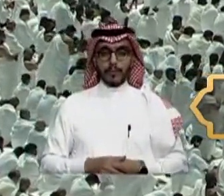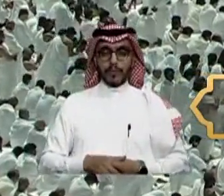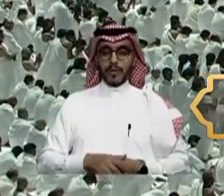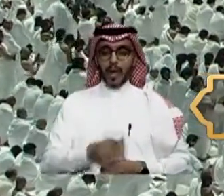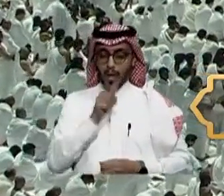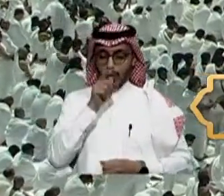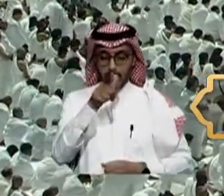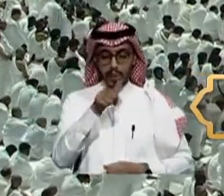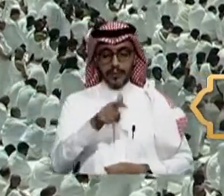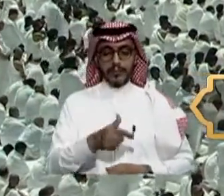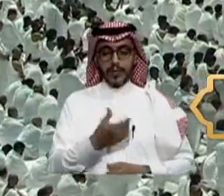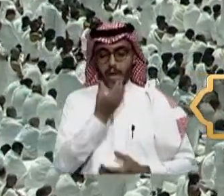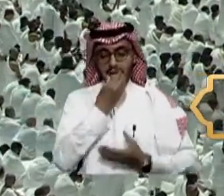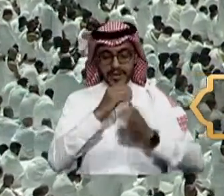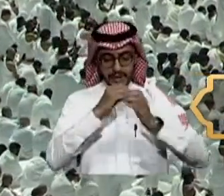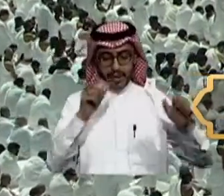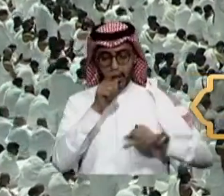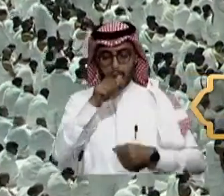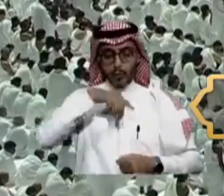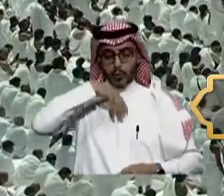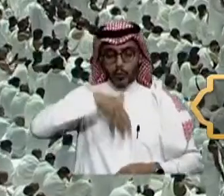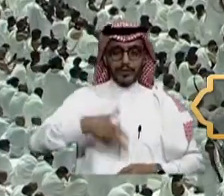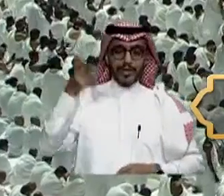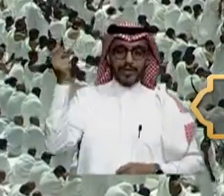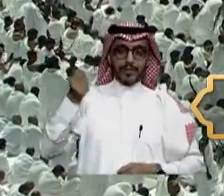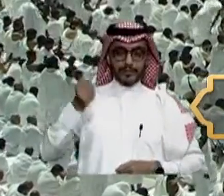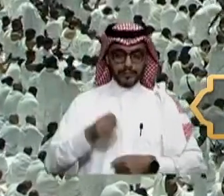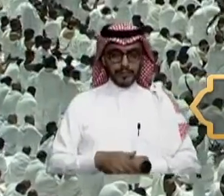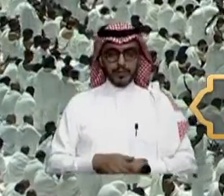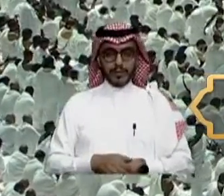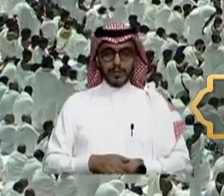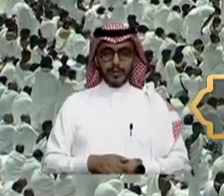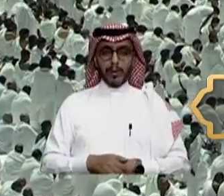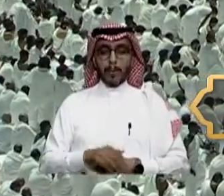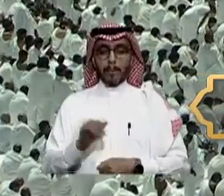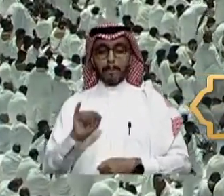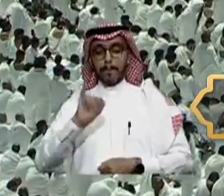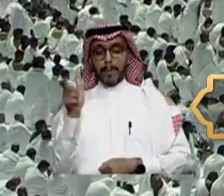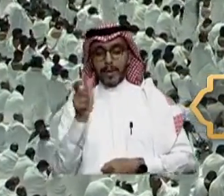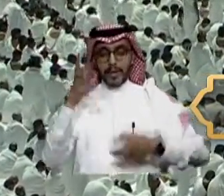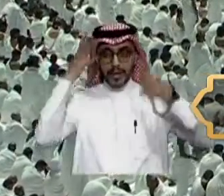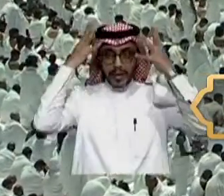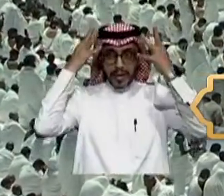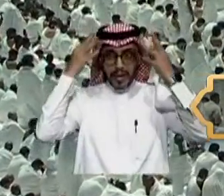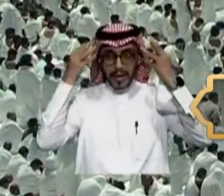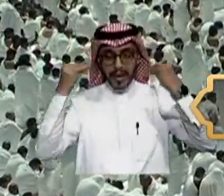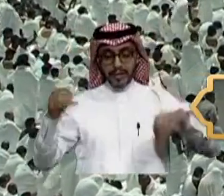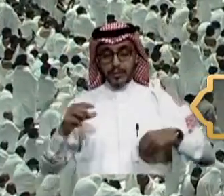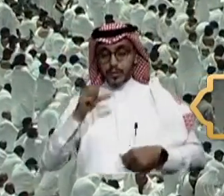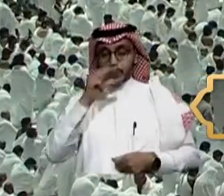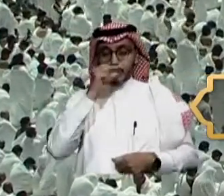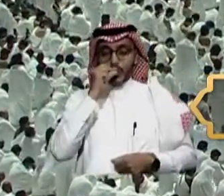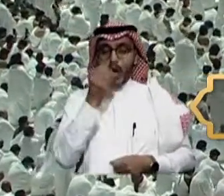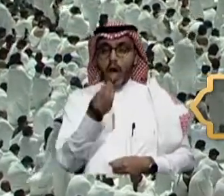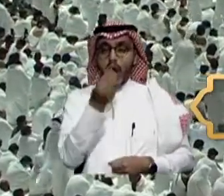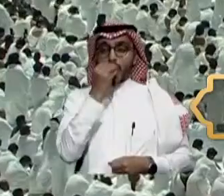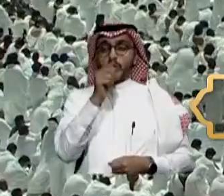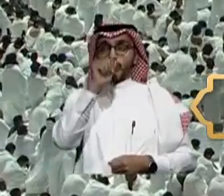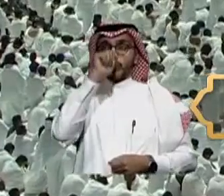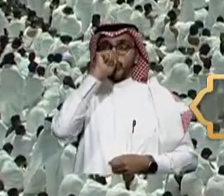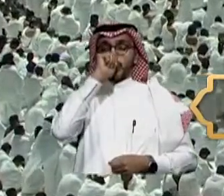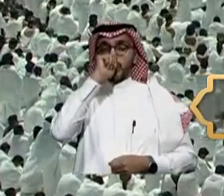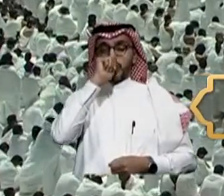انه قال قال رسول الله صلى الله عليه وسلم من نسي وهو صائم فاكل او